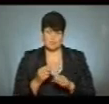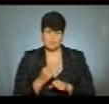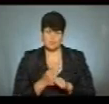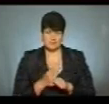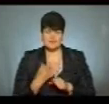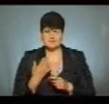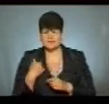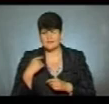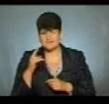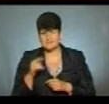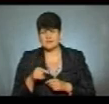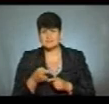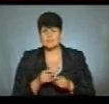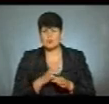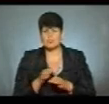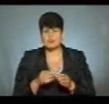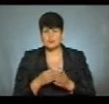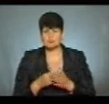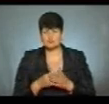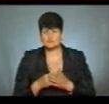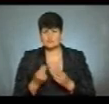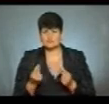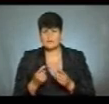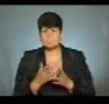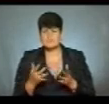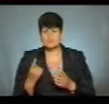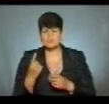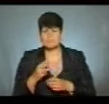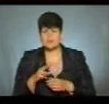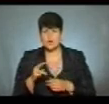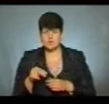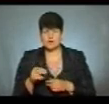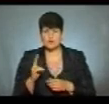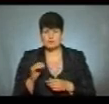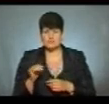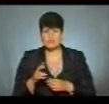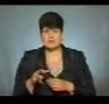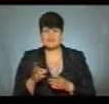наскільки я пам'ятаю, по проєктній документації, там більше мільйона кубічних метрів треба землі